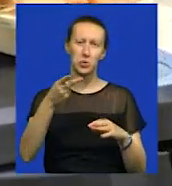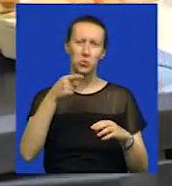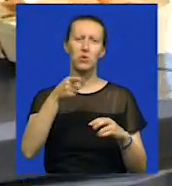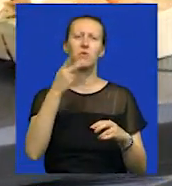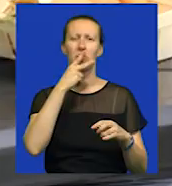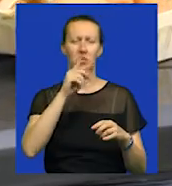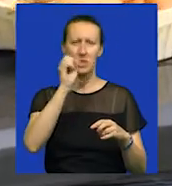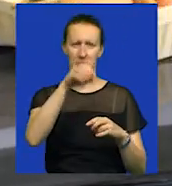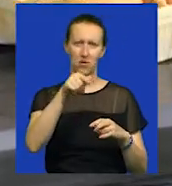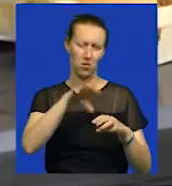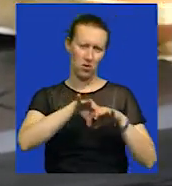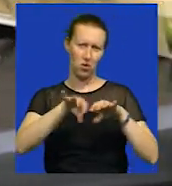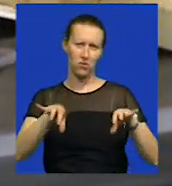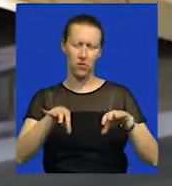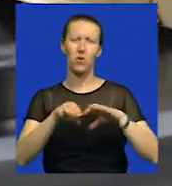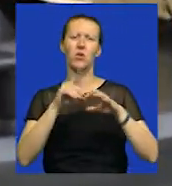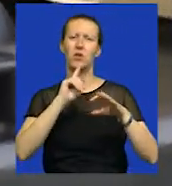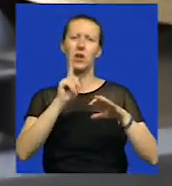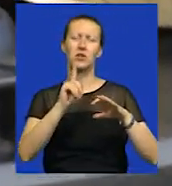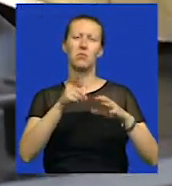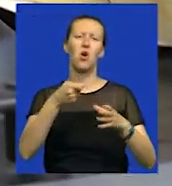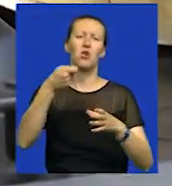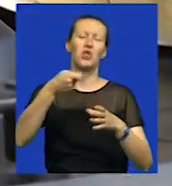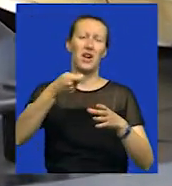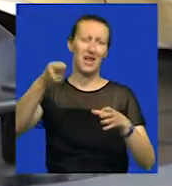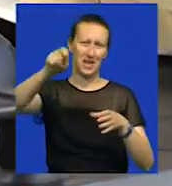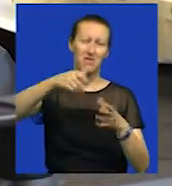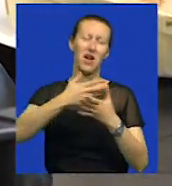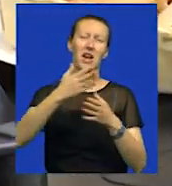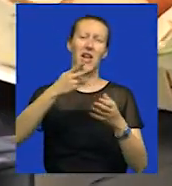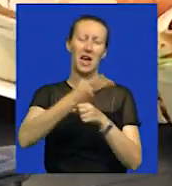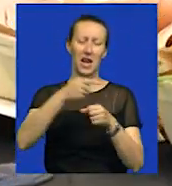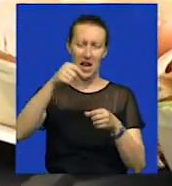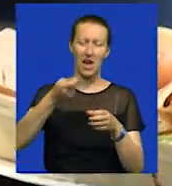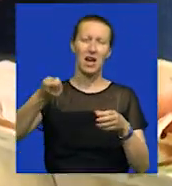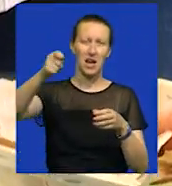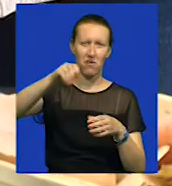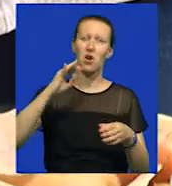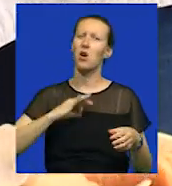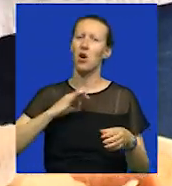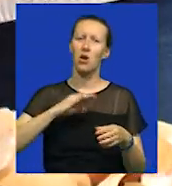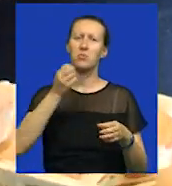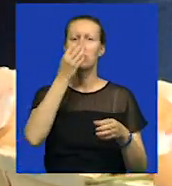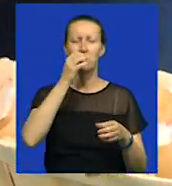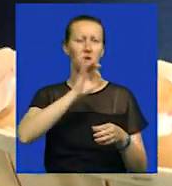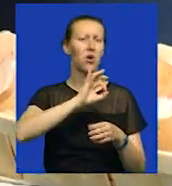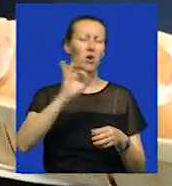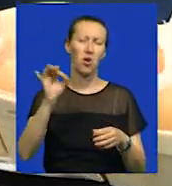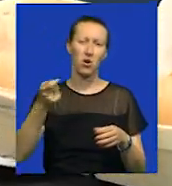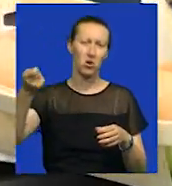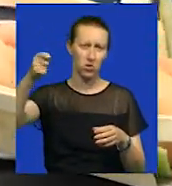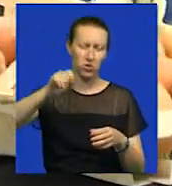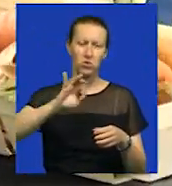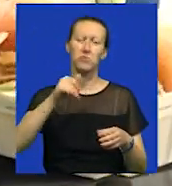ovo naravno ne stavim s ovim, nego i s tjedin. Pa da, nećemo džezvu hititi, ali fundače od kafela bi mogle poći. Obavezno za cvijeće je odlično. Uh-huh.